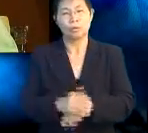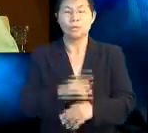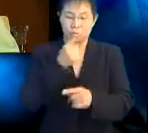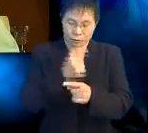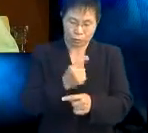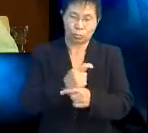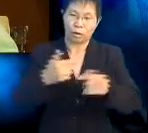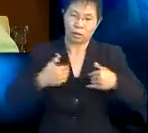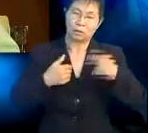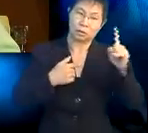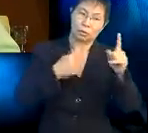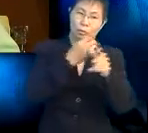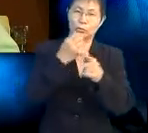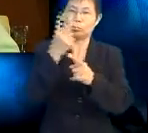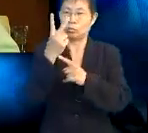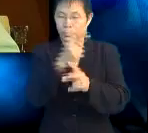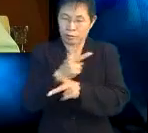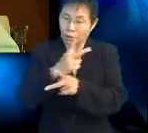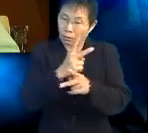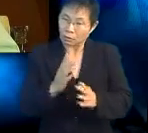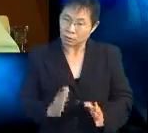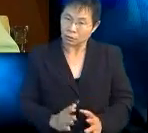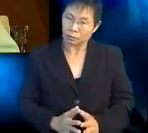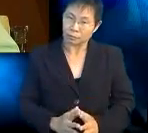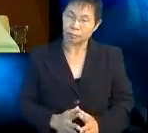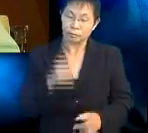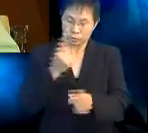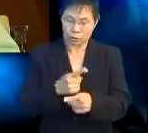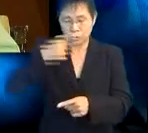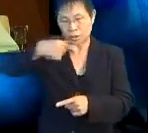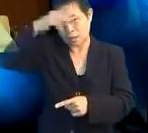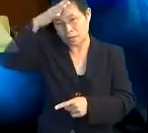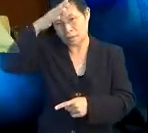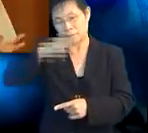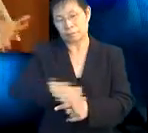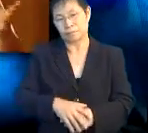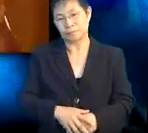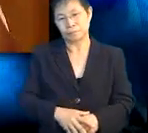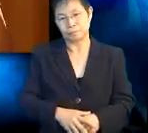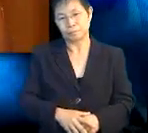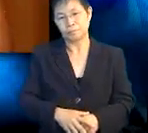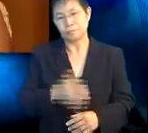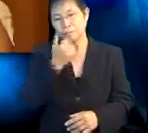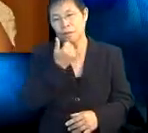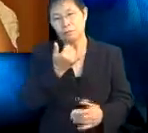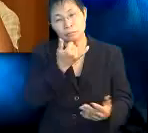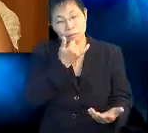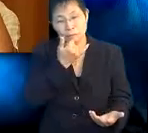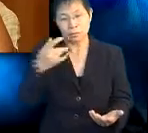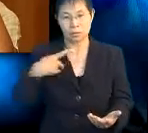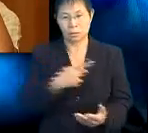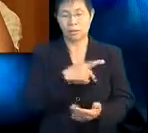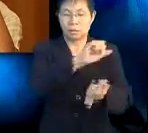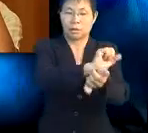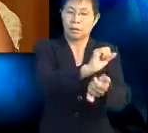Tentulah ada seorang dua yang mengawal. Betul cakap ayah kau tu, Murad. Silap-silap, kita yang